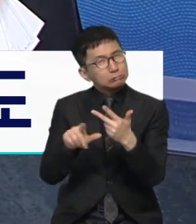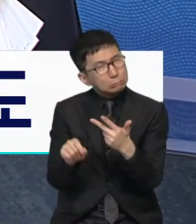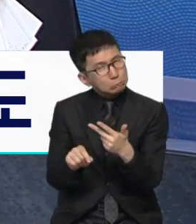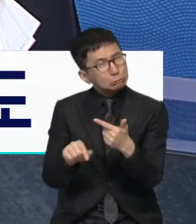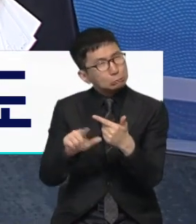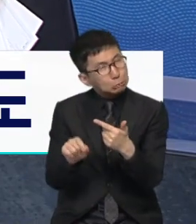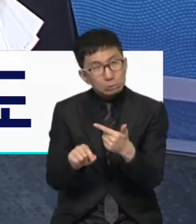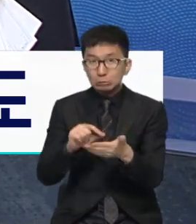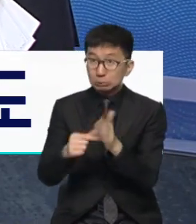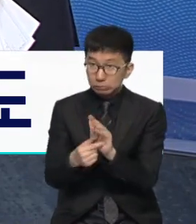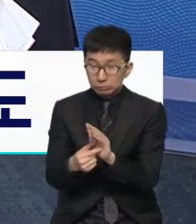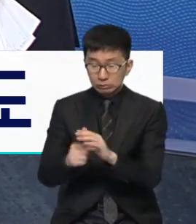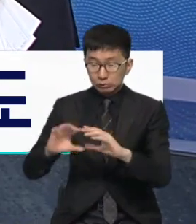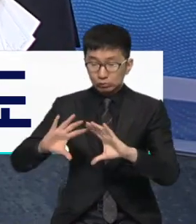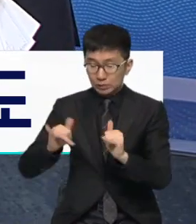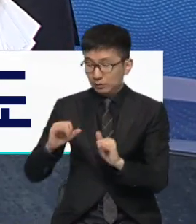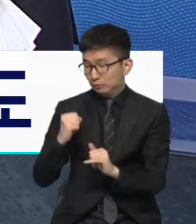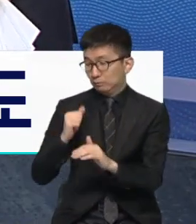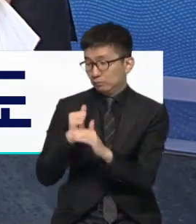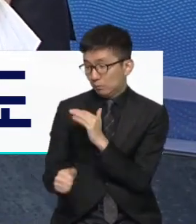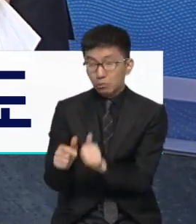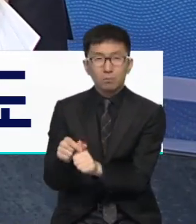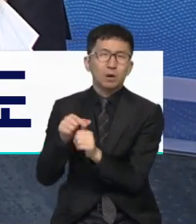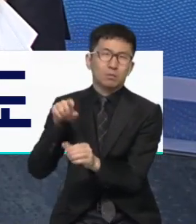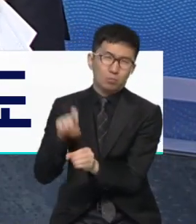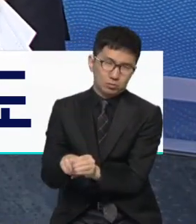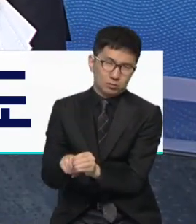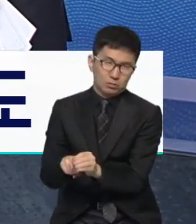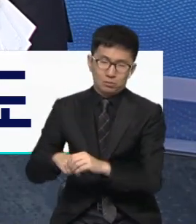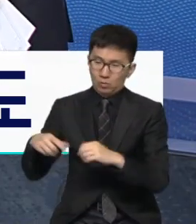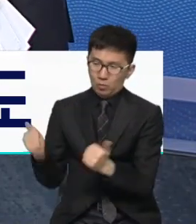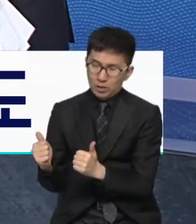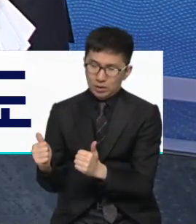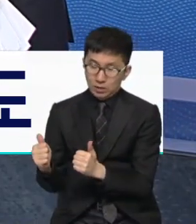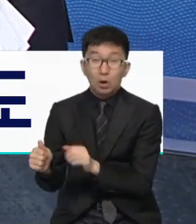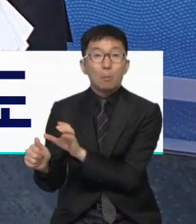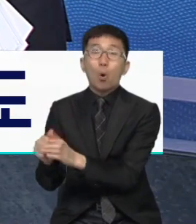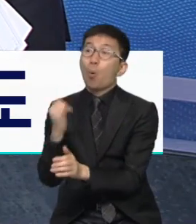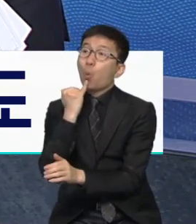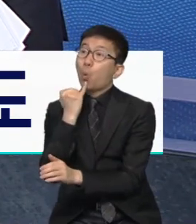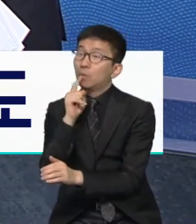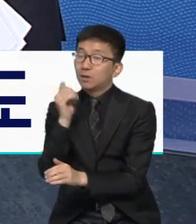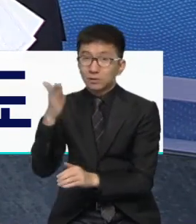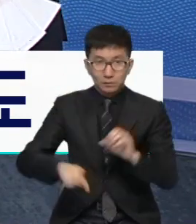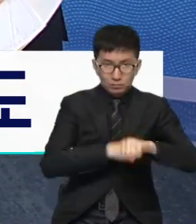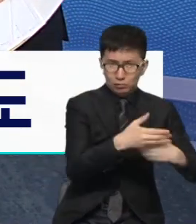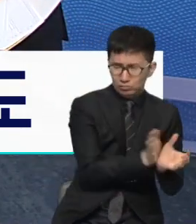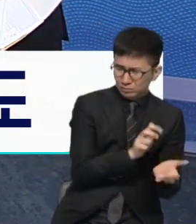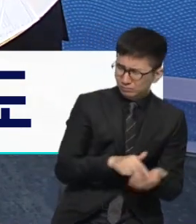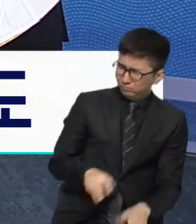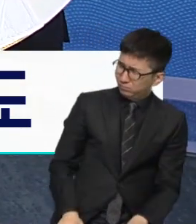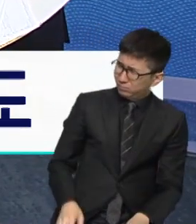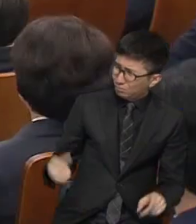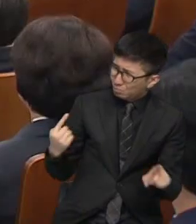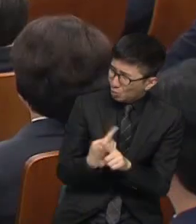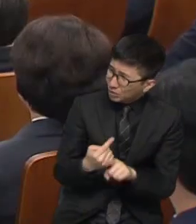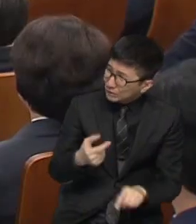역할입니다. 야당에서는 변화와 혁신을 포기한 거란 비판이 나왔습니다. 조윤아 기자입니다.